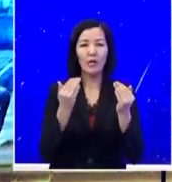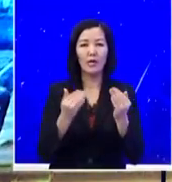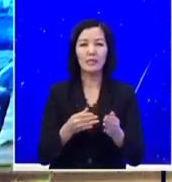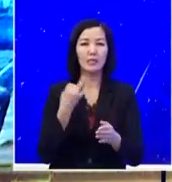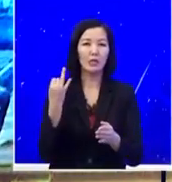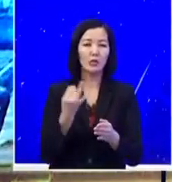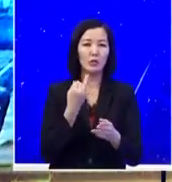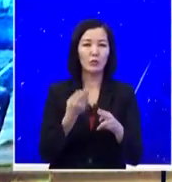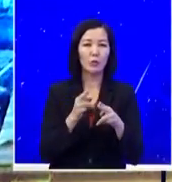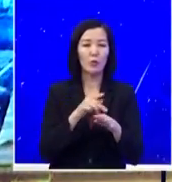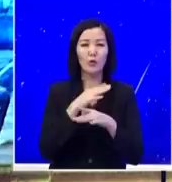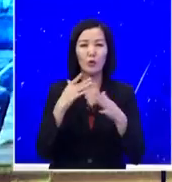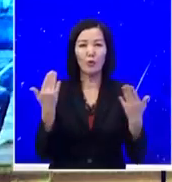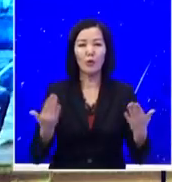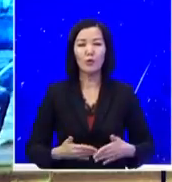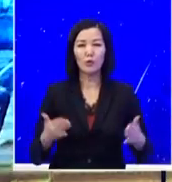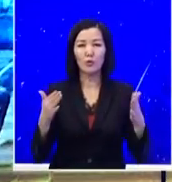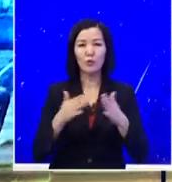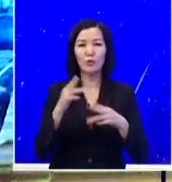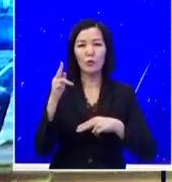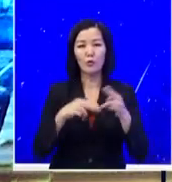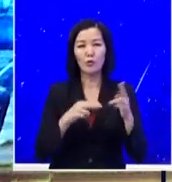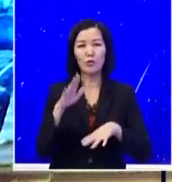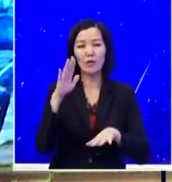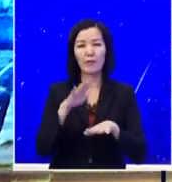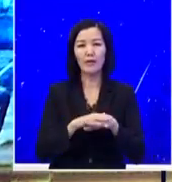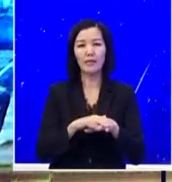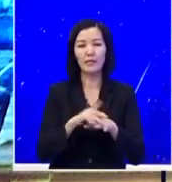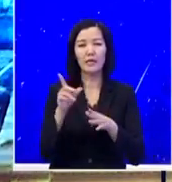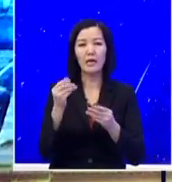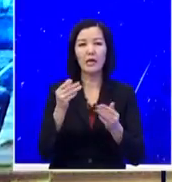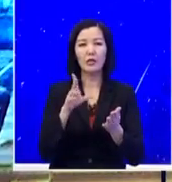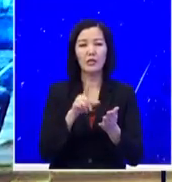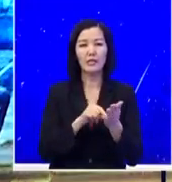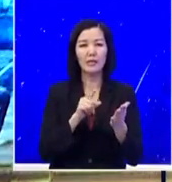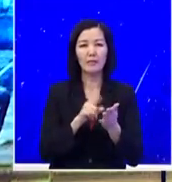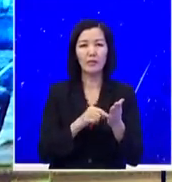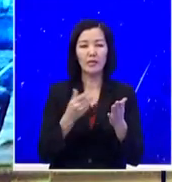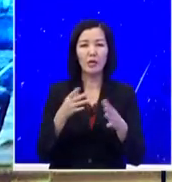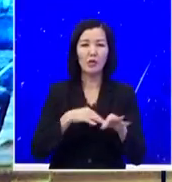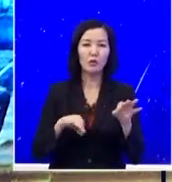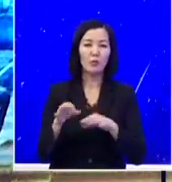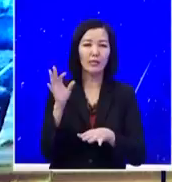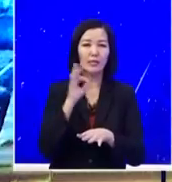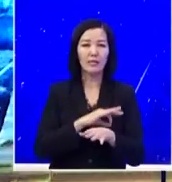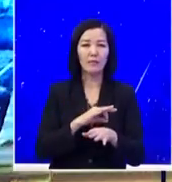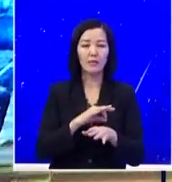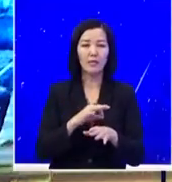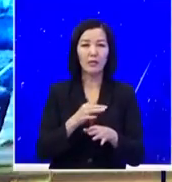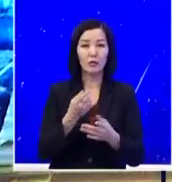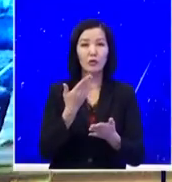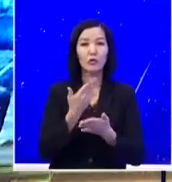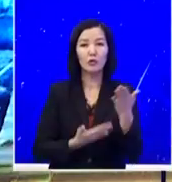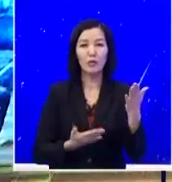өзінде қызығушылар саны көп. Тұрғын үй құрылыс жинақ банкінің салымшылары мен қала тұрғындары атаулы жобаның тиімділігін білуге тырысуда.